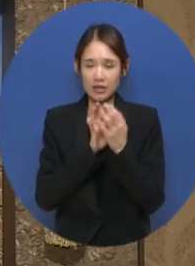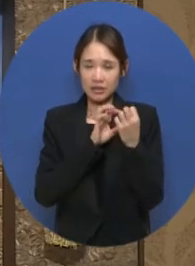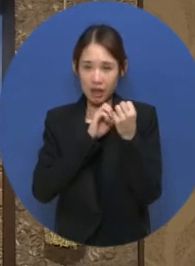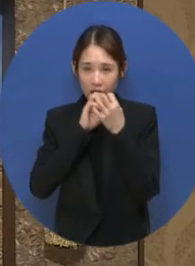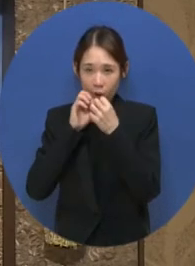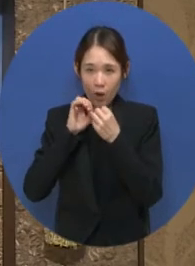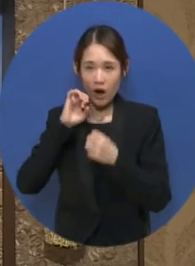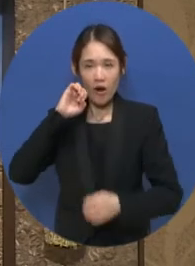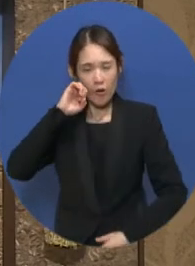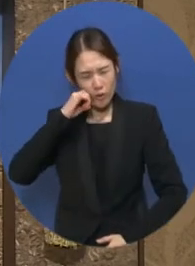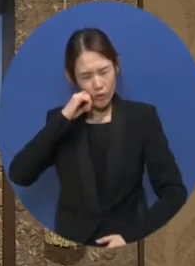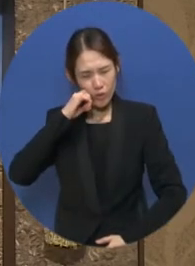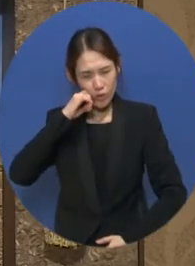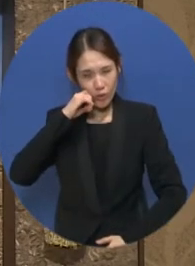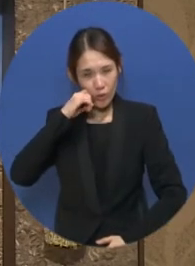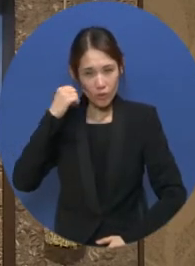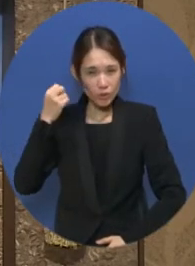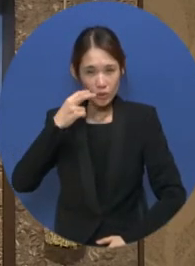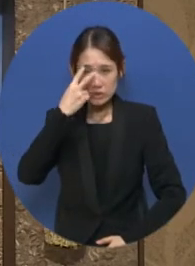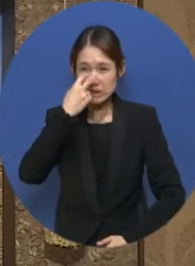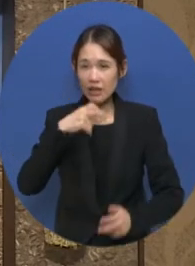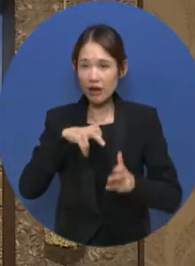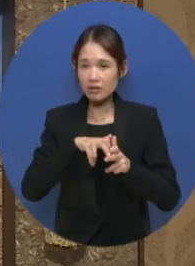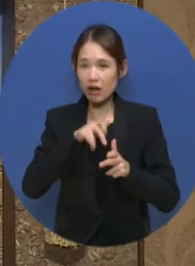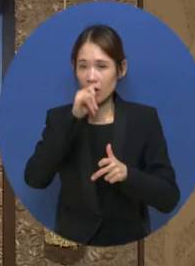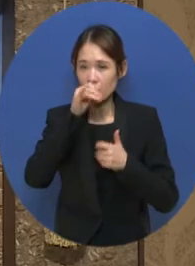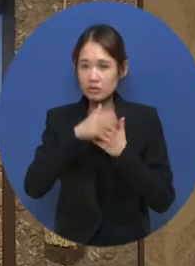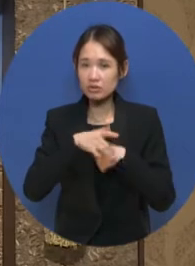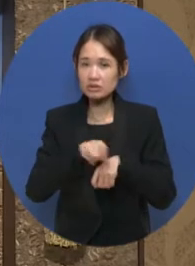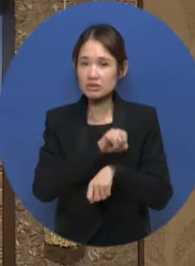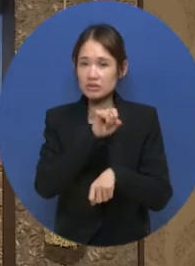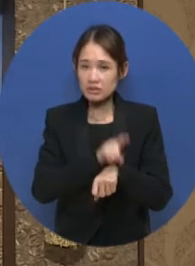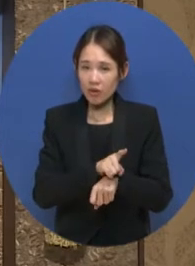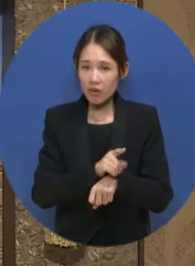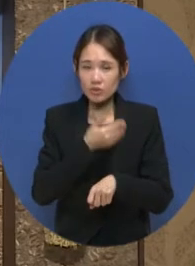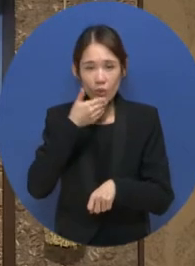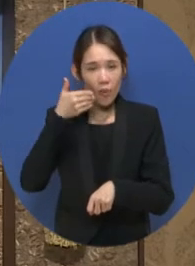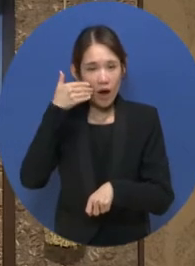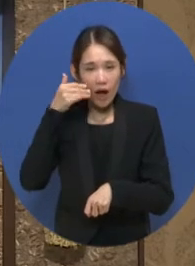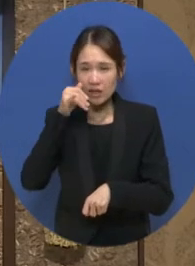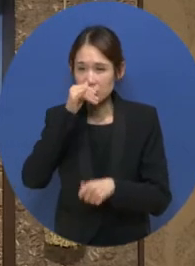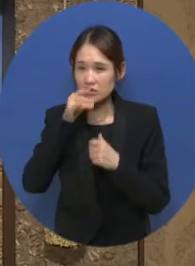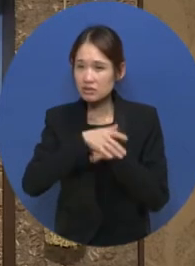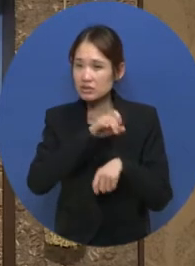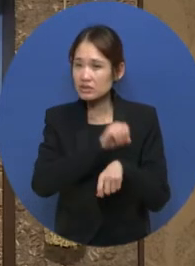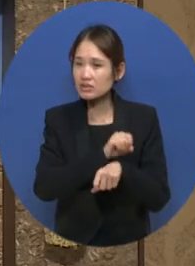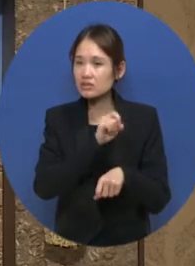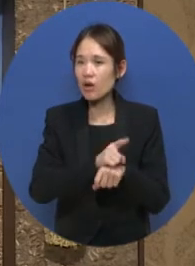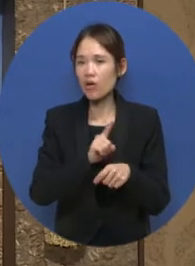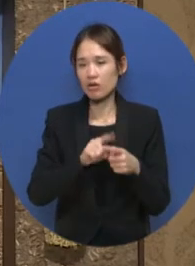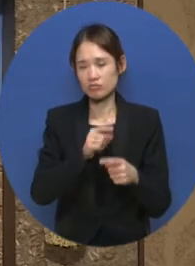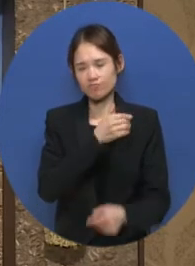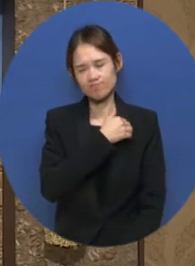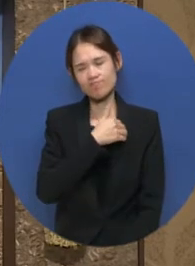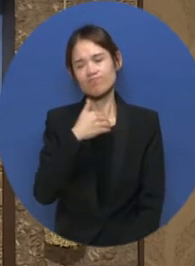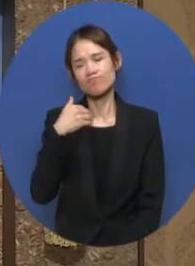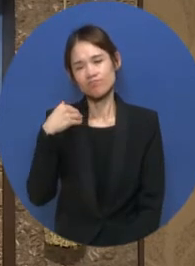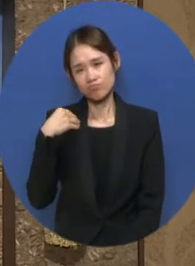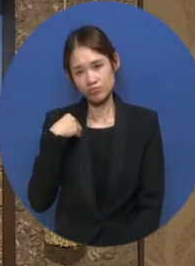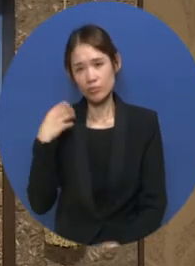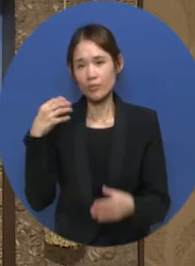에 어려움이라도 책도 시각장애 가지고 있는 특성 또는 와인을 가지고 있는 특성 들에 대해서도 예 충분히 담고 있기 때문에